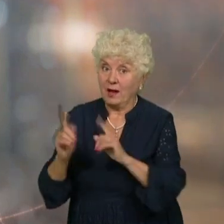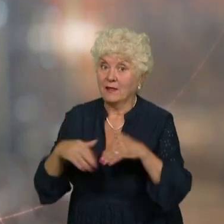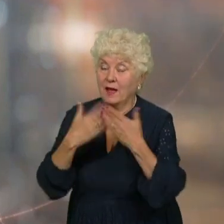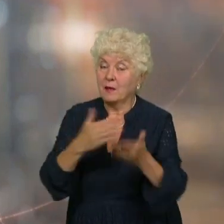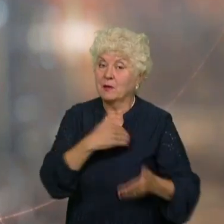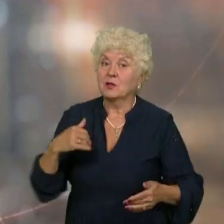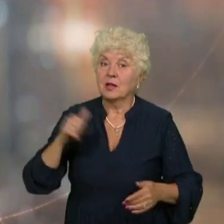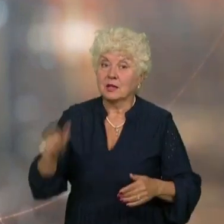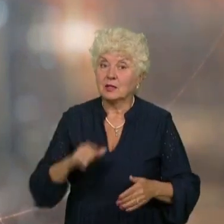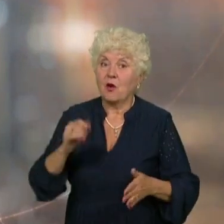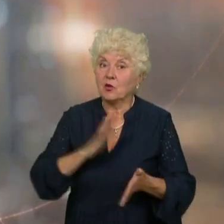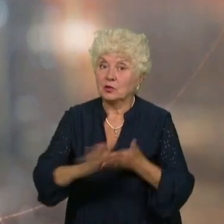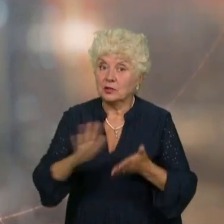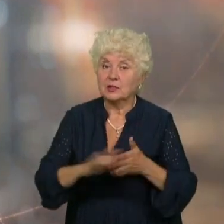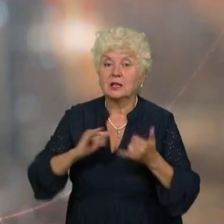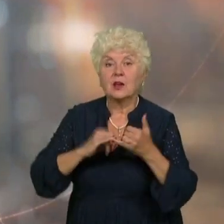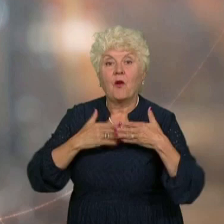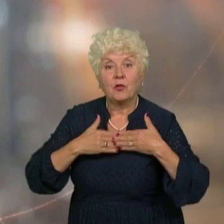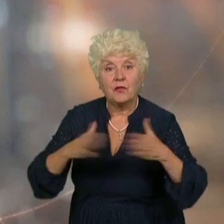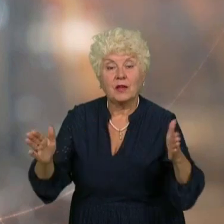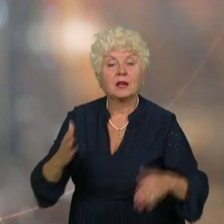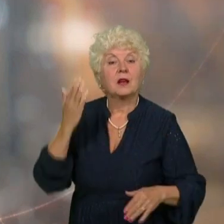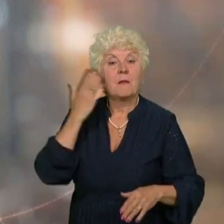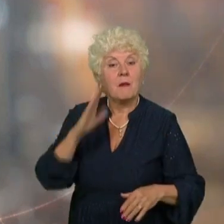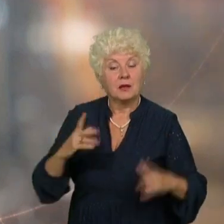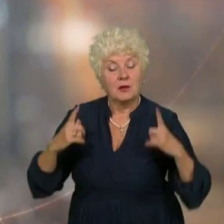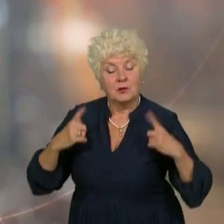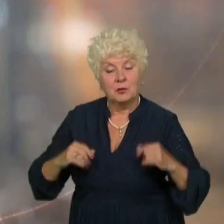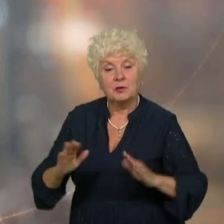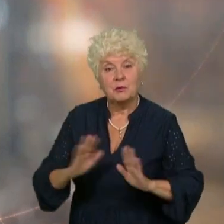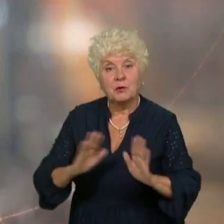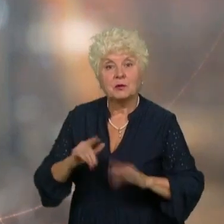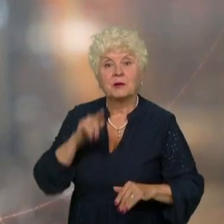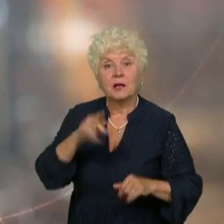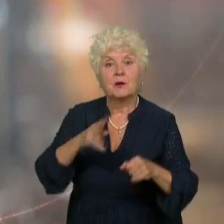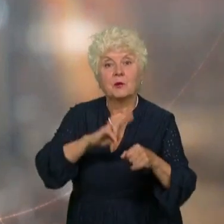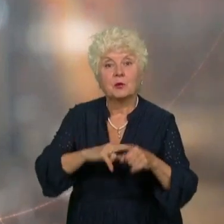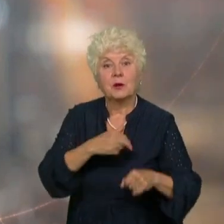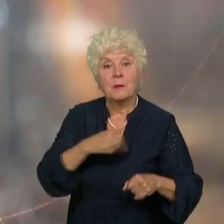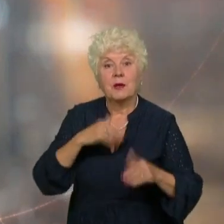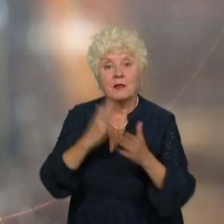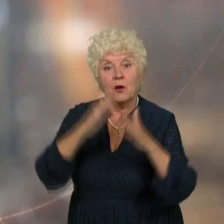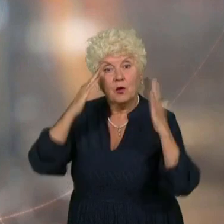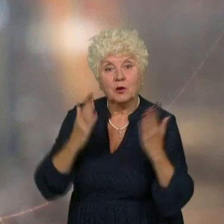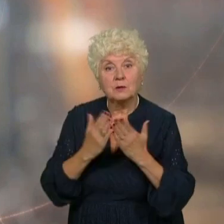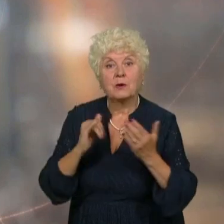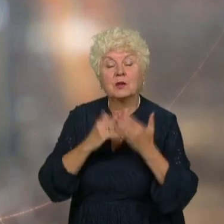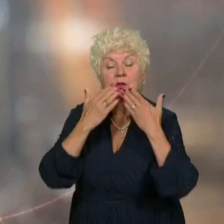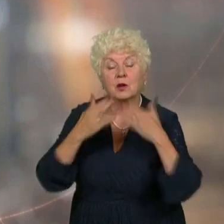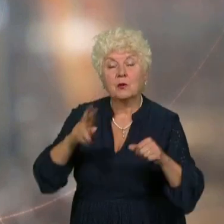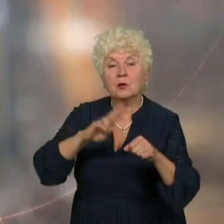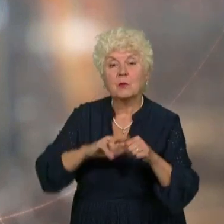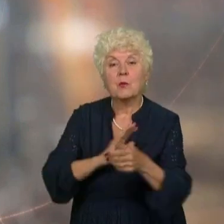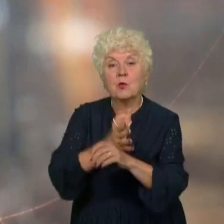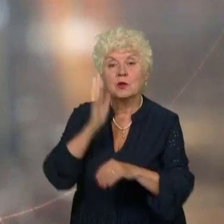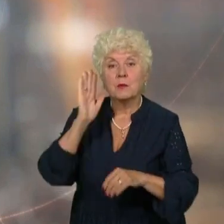Chrystusowi oczyszczać i otwierać bardzo osobistym sposobem takim którym tylko my rozpoznamy i dzięki któremu potem